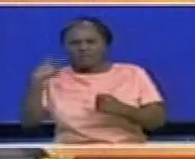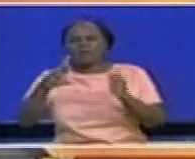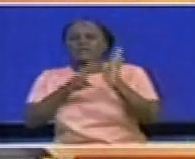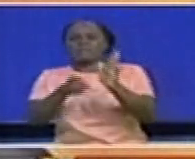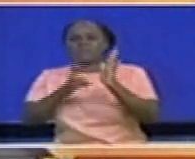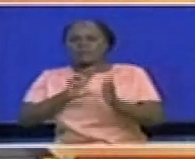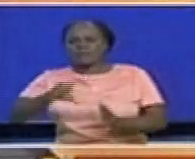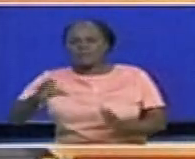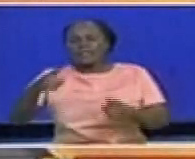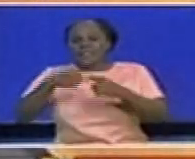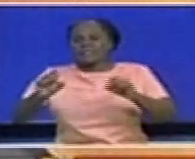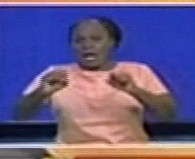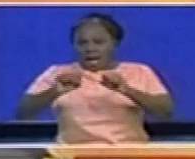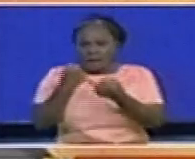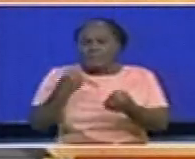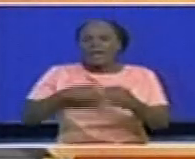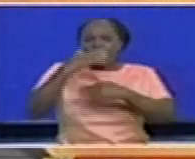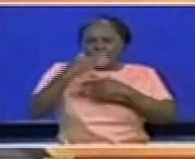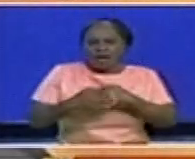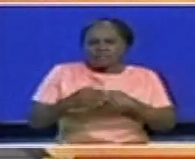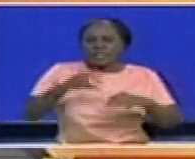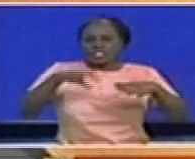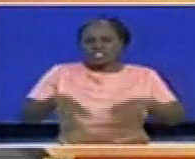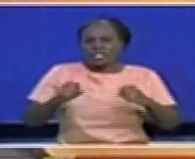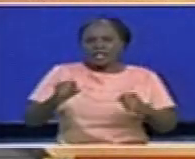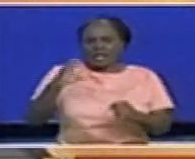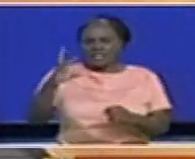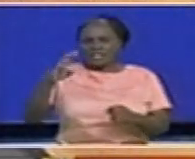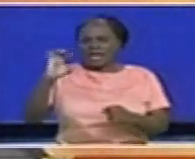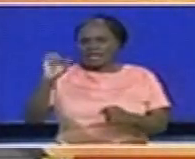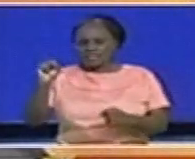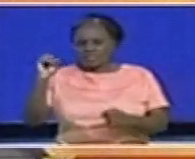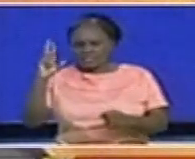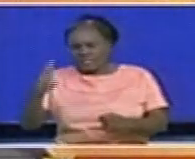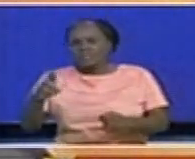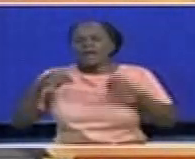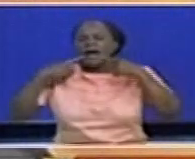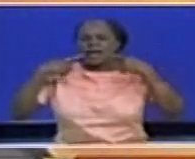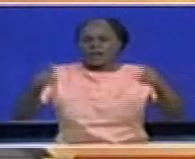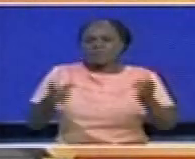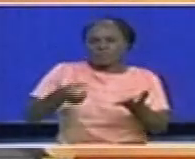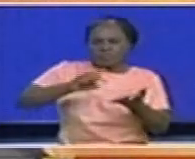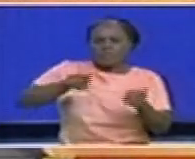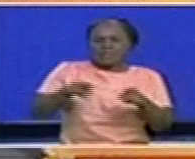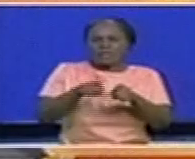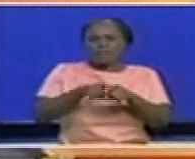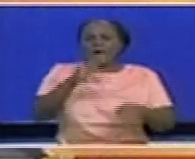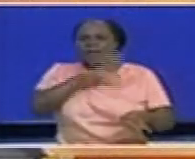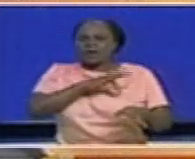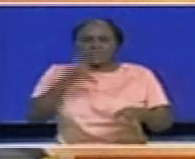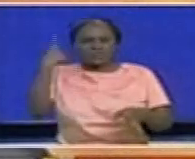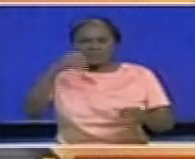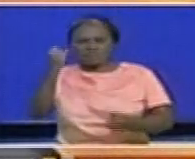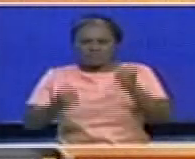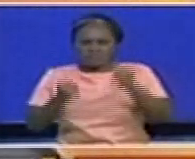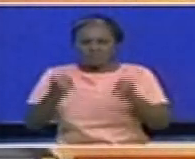kaunti. Hatua hii inajiri baada ya mwenyekiti wa SRC Bi Sara Serem kutangaza nyongeza hizo pamoja na mikopo ya magari kwa kiwango cha shilingi